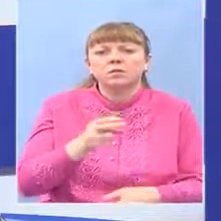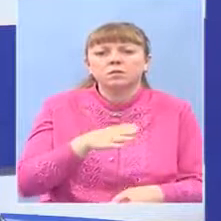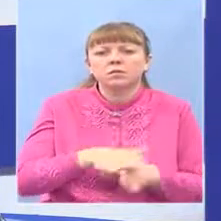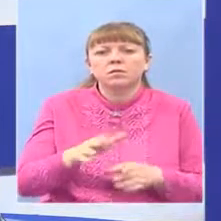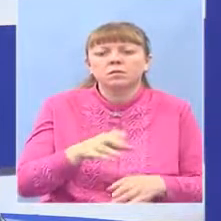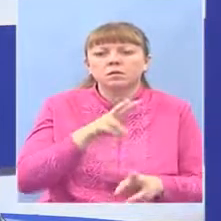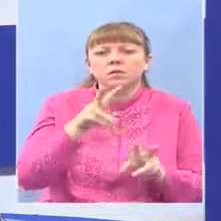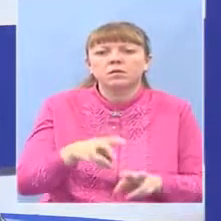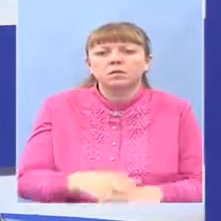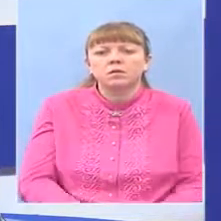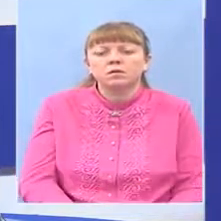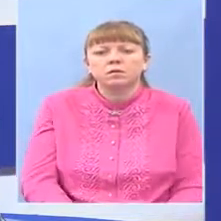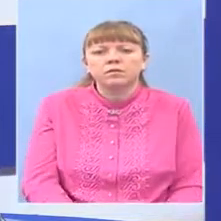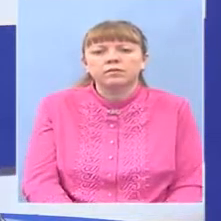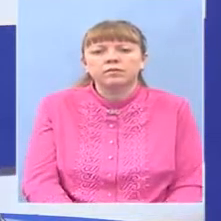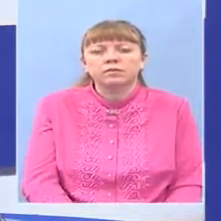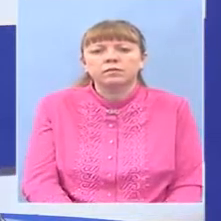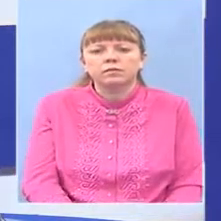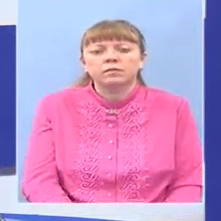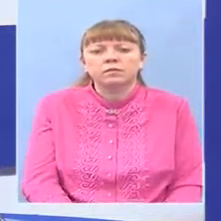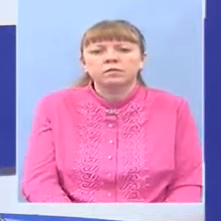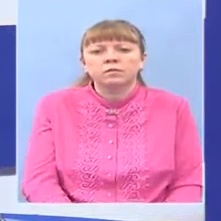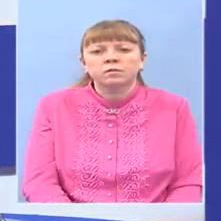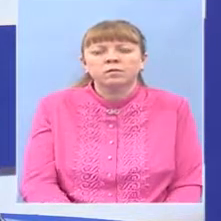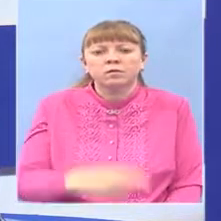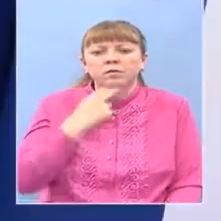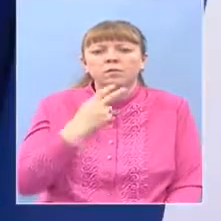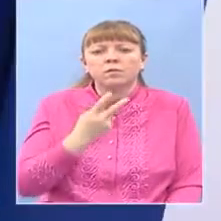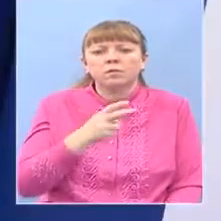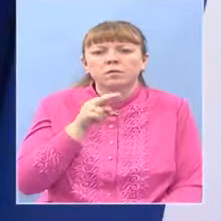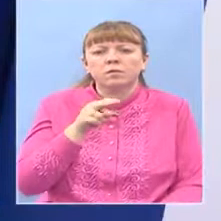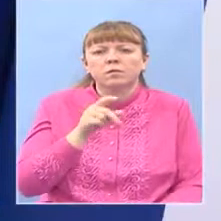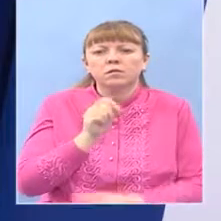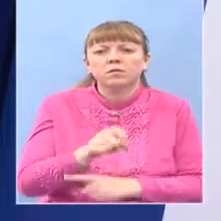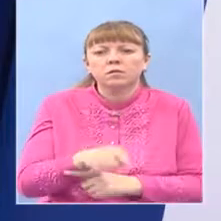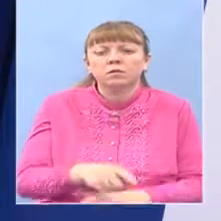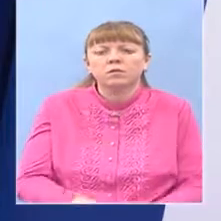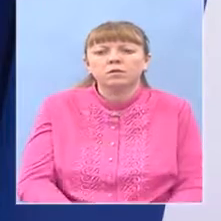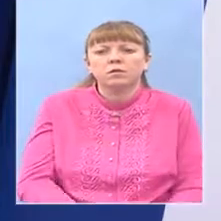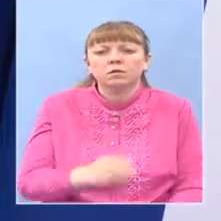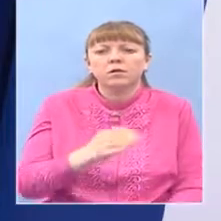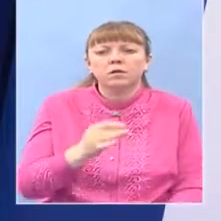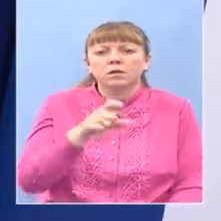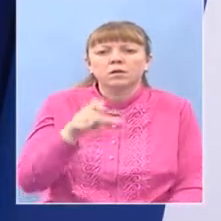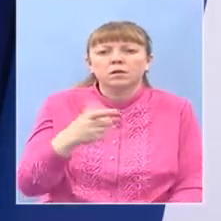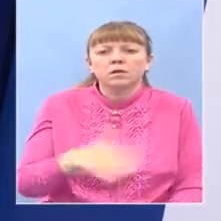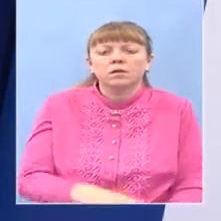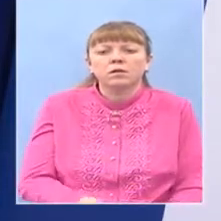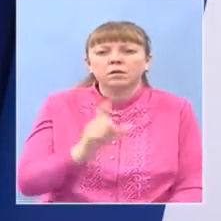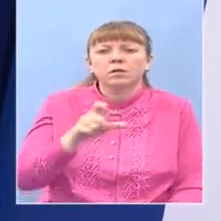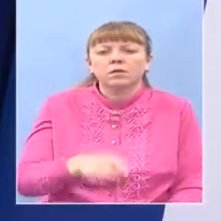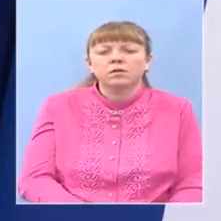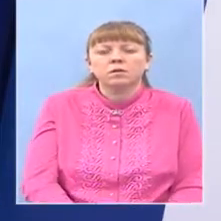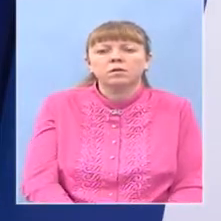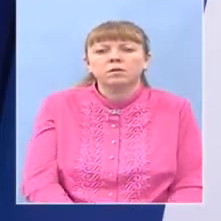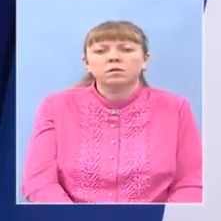реальности проверить? Здесь нужен мониторинг, общественный контроль со стороны заказчика, со стороны самого населения. Ну, мне